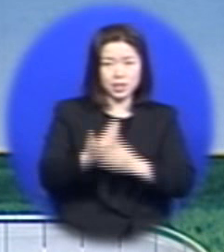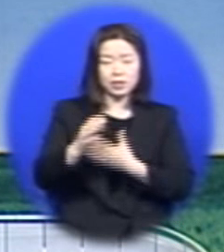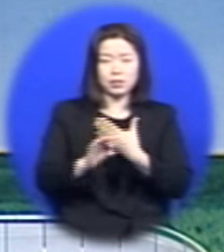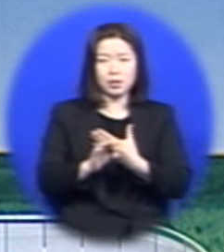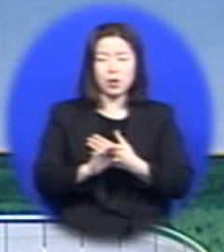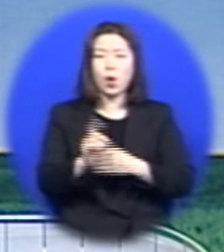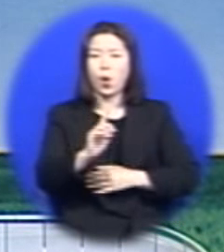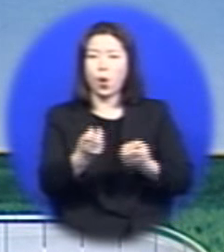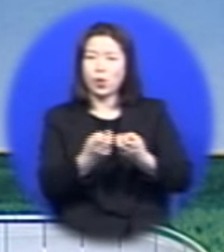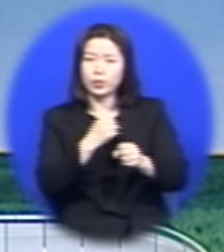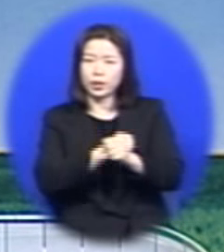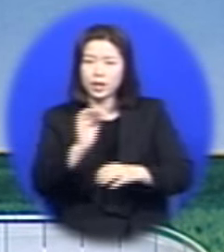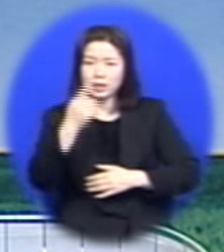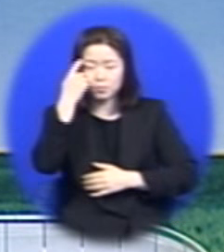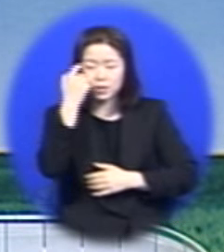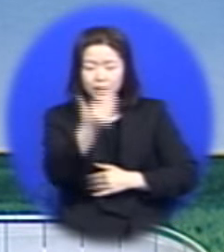여러분 어떻게 해야 하죠?